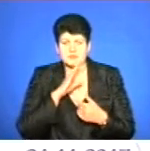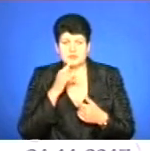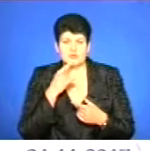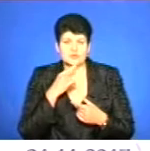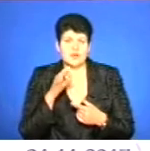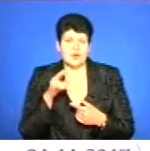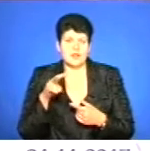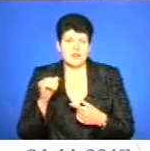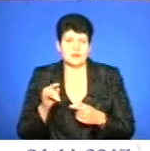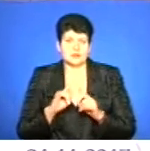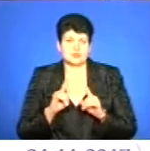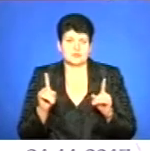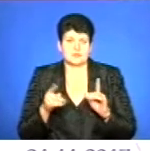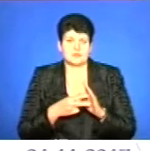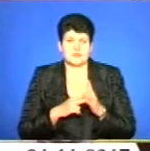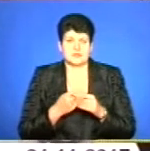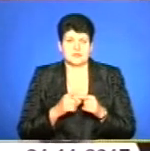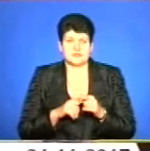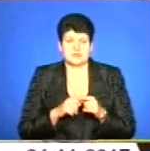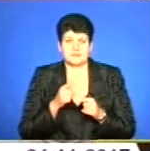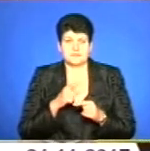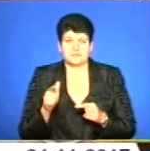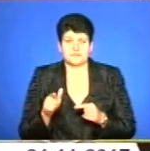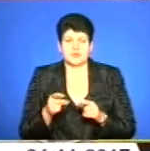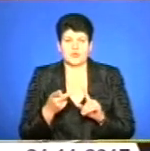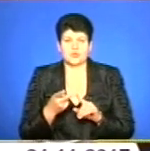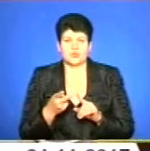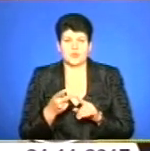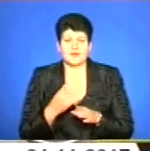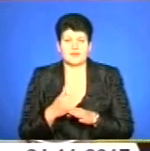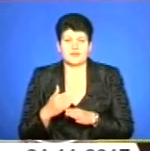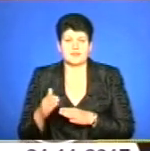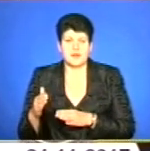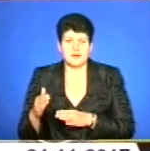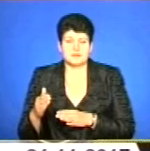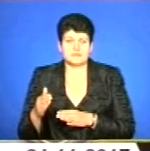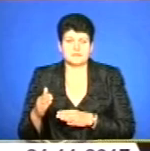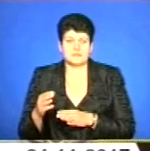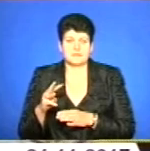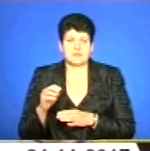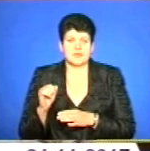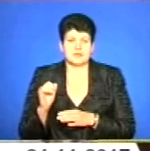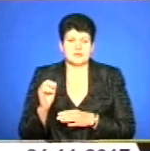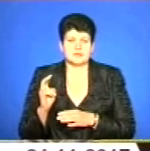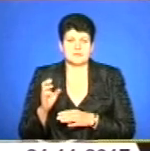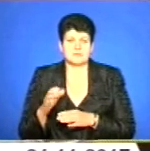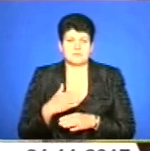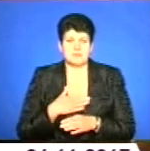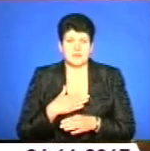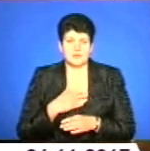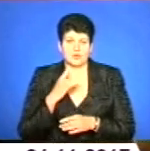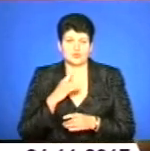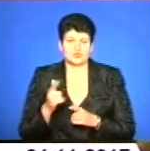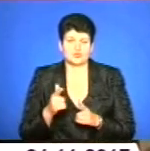Олени особливі плани на цей сезон. Як вона казала, другий етап на мікс мій. Ну, поки що